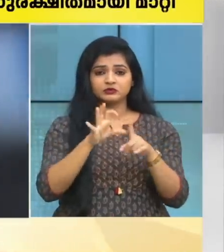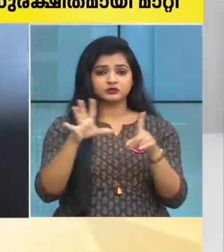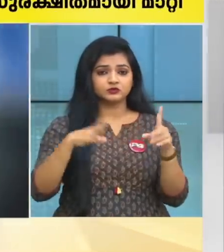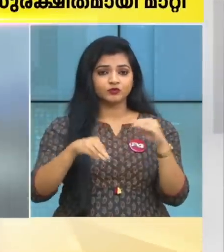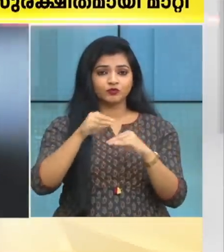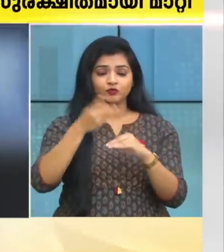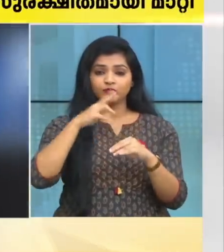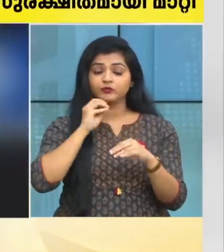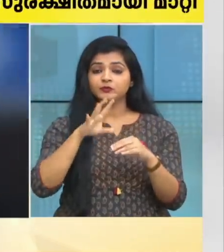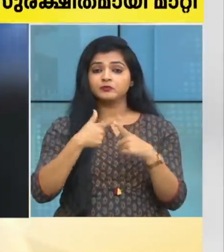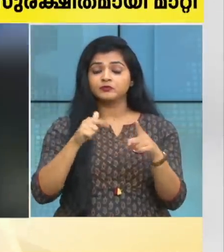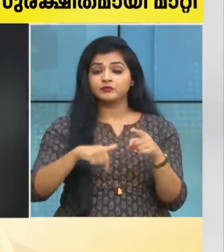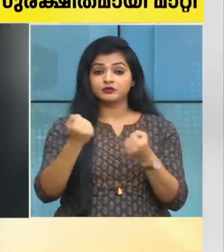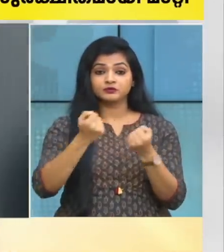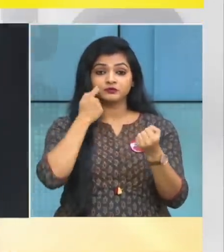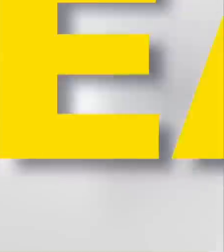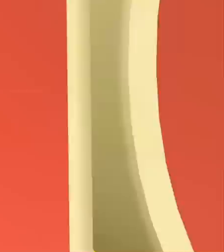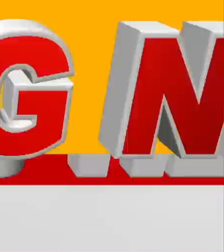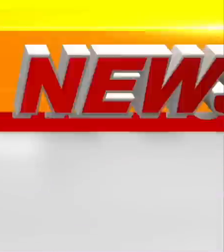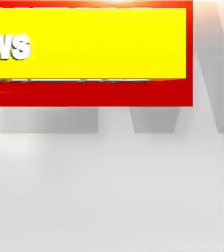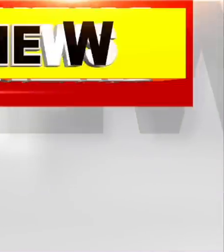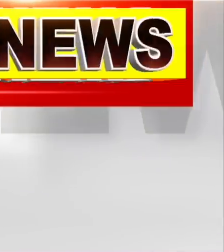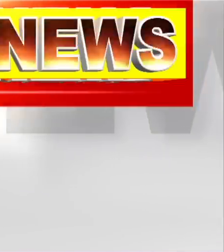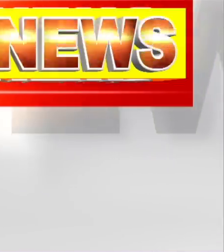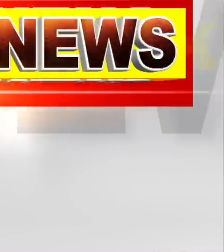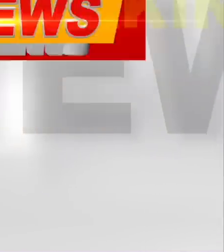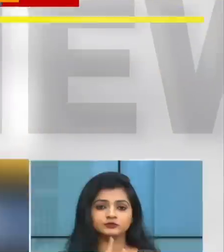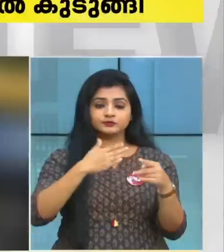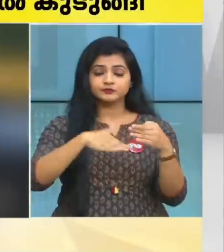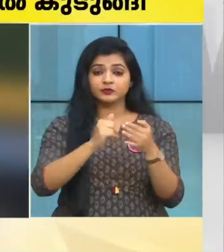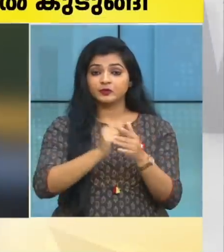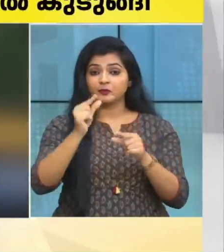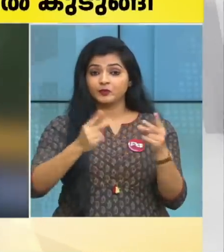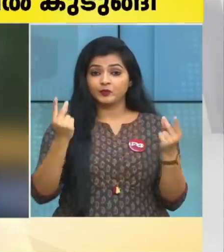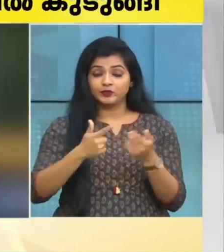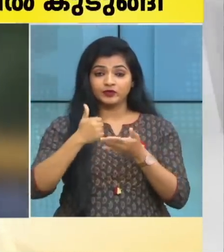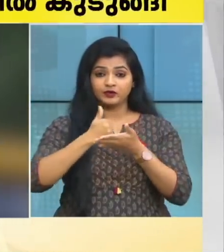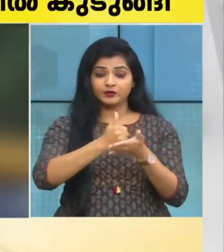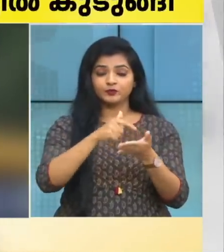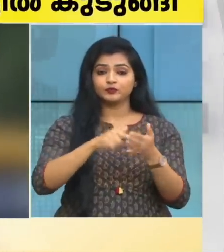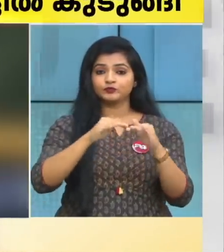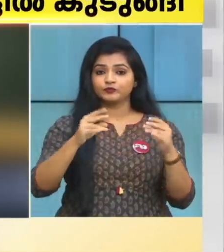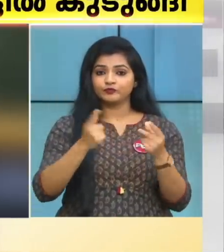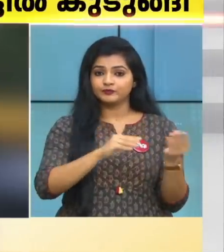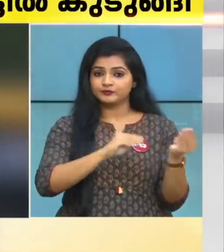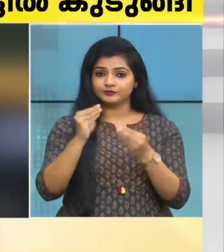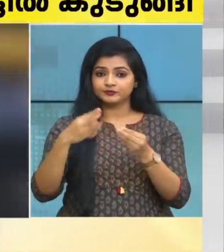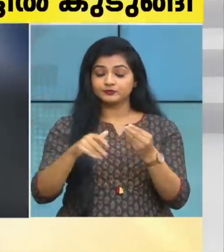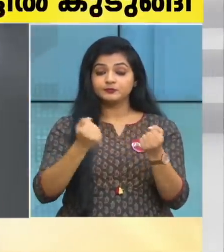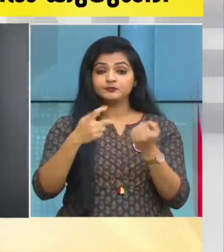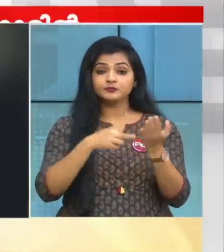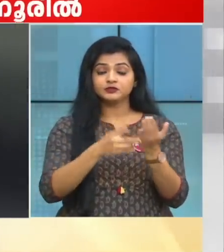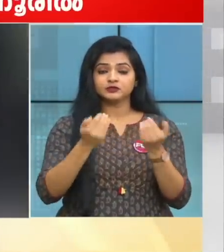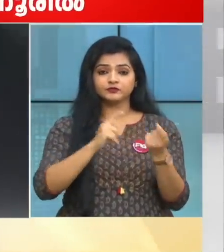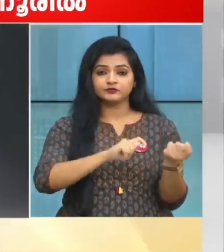അത് അവഗണിക്കുകയായിരുന്നു എന്നാണ് നാട്ടുകാർ ഉന്നയിക്കുന്ന പരാതി. പിന്നീട് നാട്ടുകാരുടെ പെട്ടെന്ന് തന്നെയുള്ള ഇടപെടലുണ്ടായി. കുട്ടികളെ ആദ്യം മാറ്റി പിന്നീട് ആ ബസ്സും അവിടെ നിന്ന് സുരക്ഷിതമായി